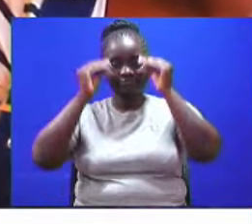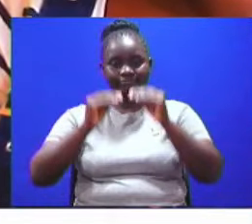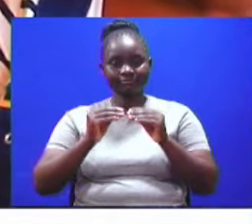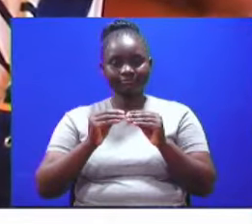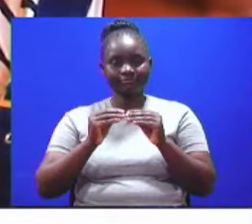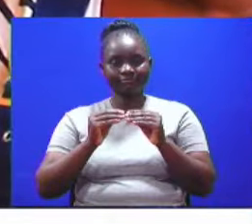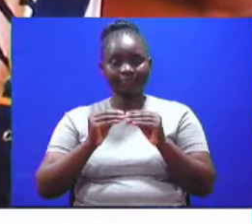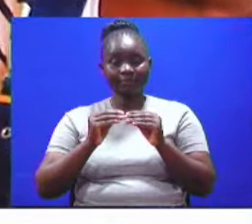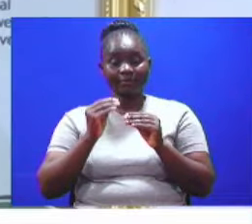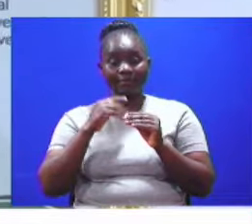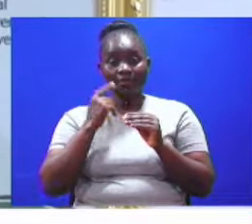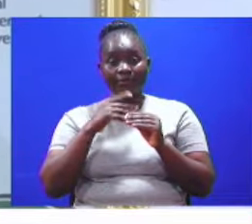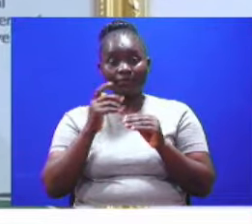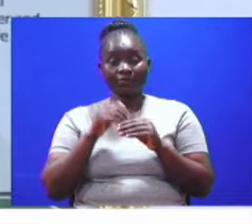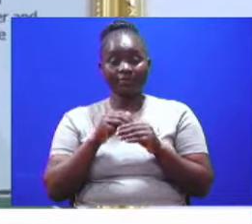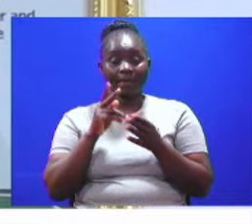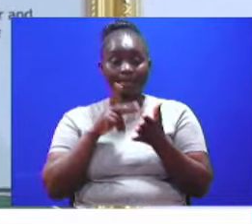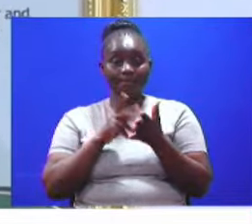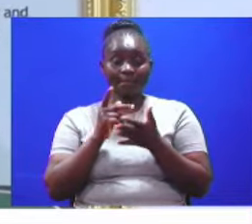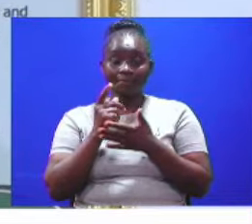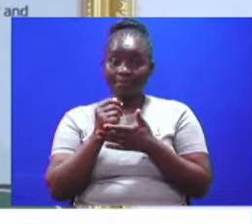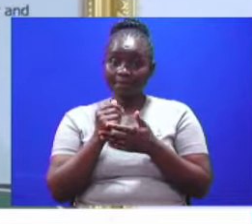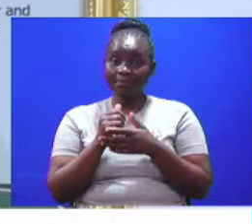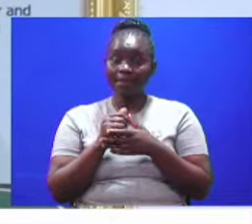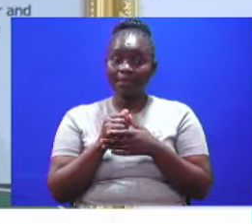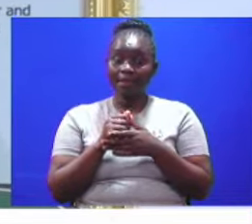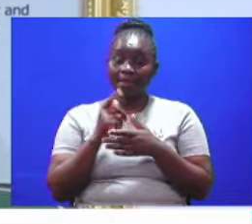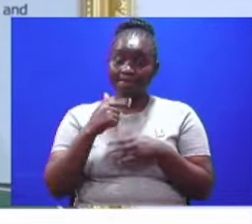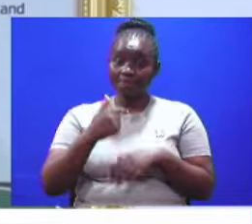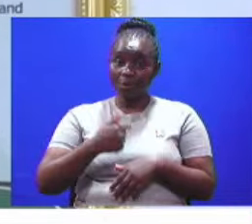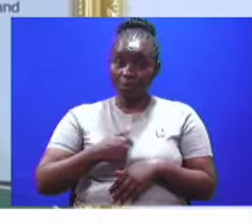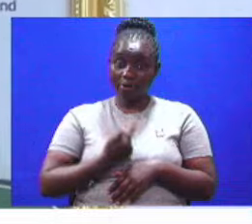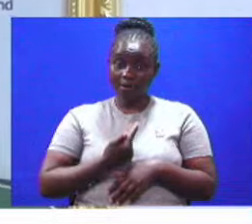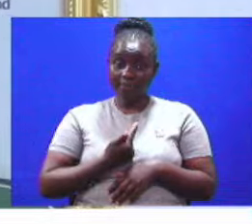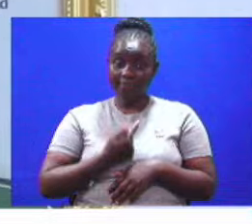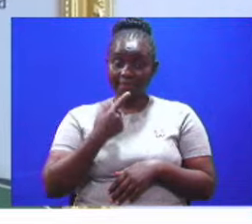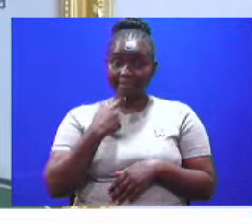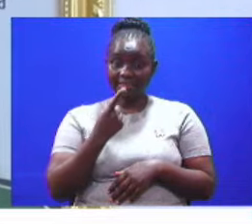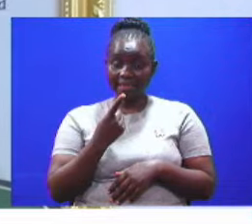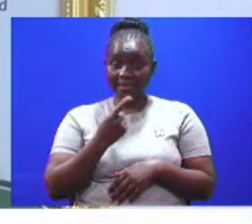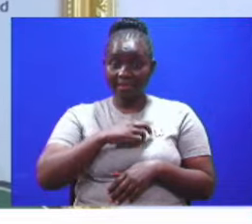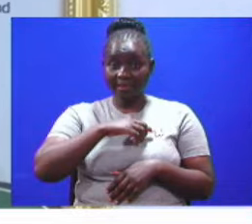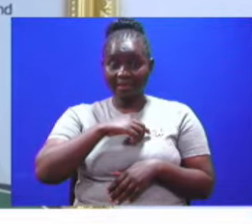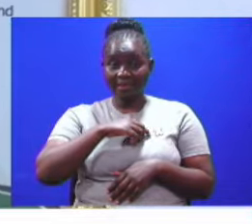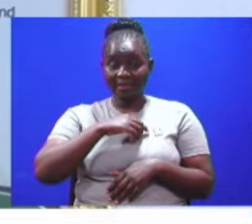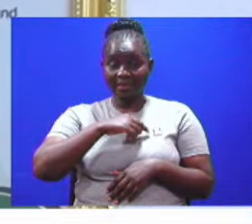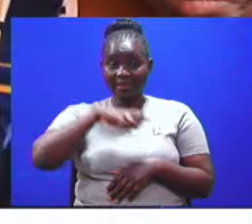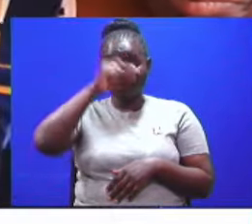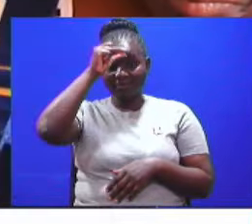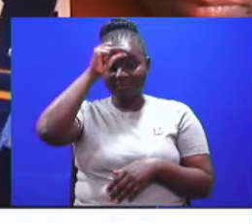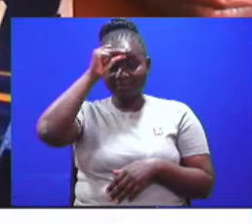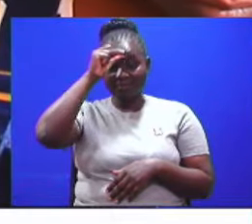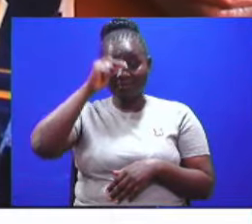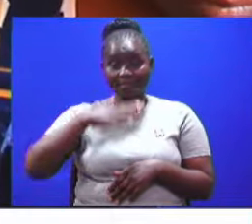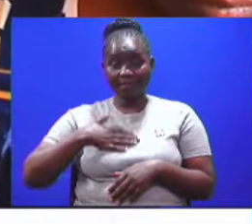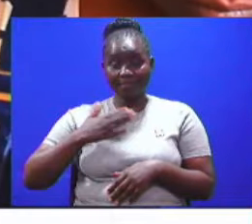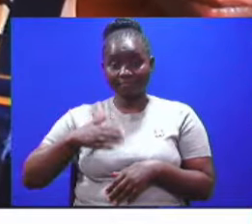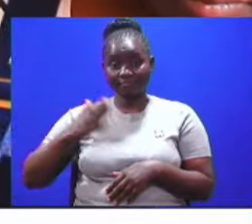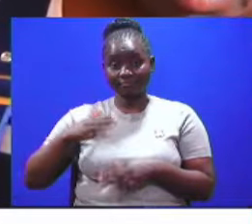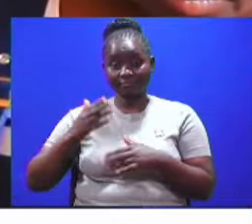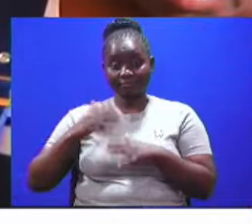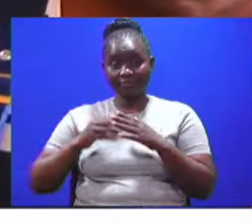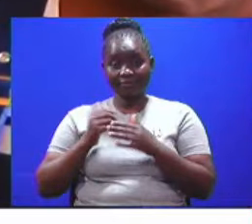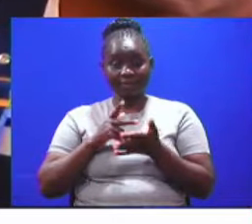chidi kya balimu bakuna cha tali che serikali chumu alimu monyene ate bete serikali ngana cha asili bagaliane ongakanire